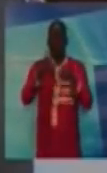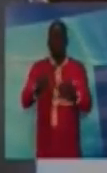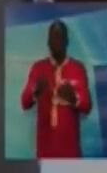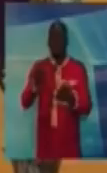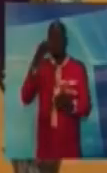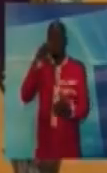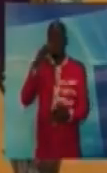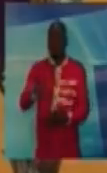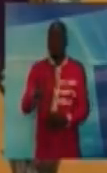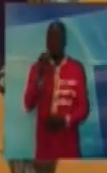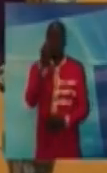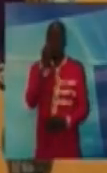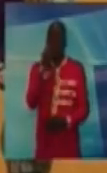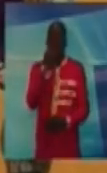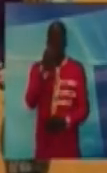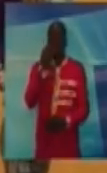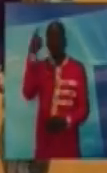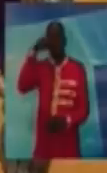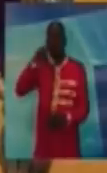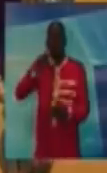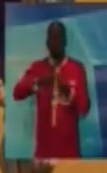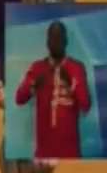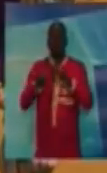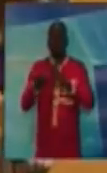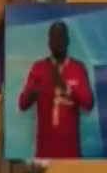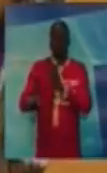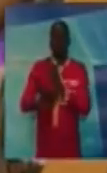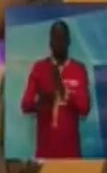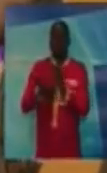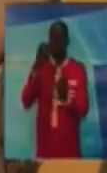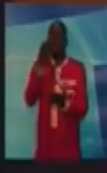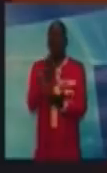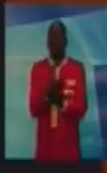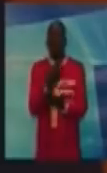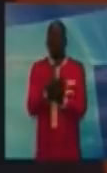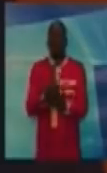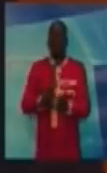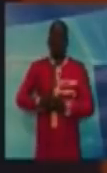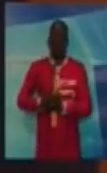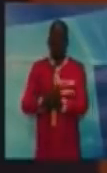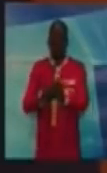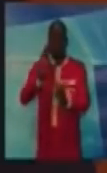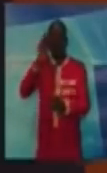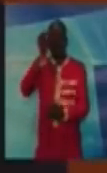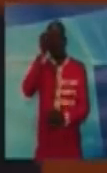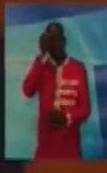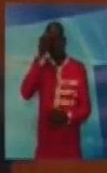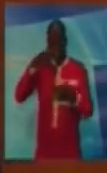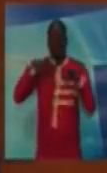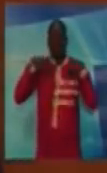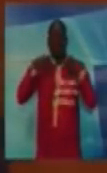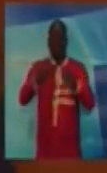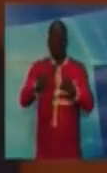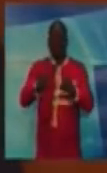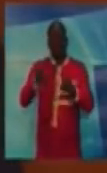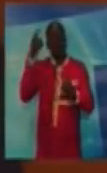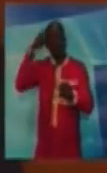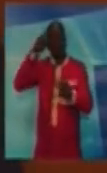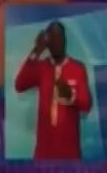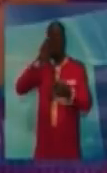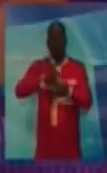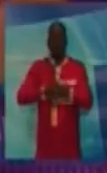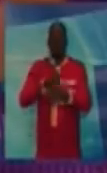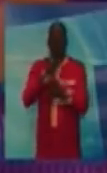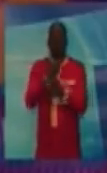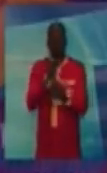situations de malnutrition. Pour cette campagne, les partenaires techniques et financiers accompagnent le ministère de la Santé en termes de